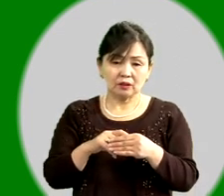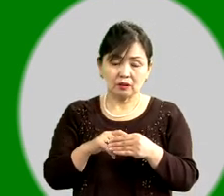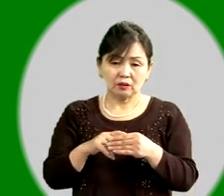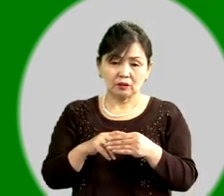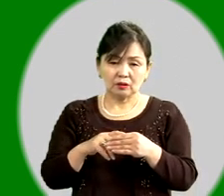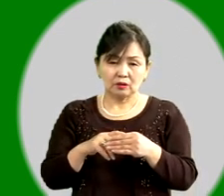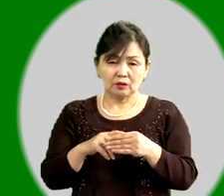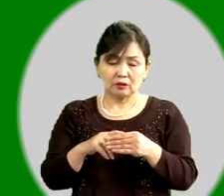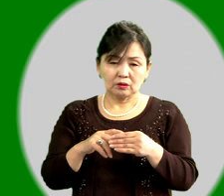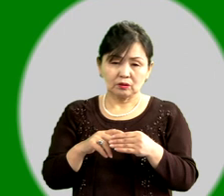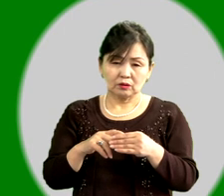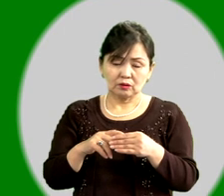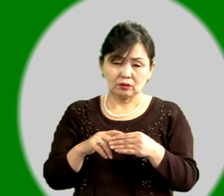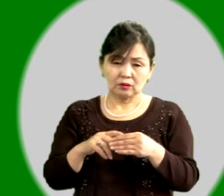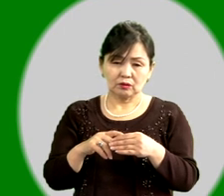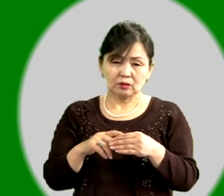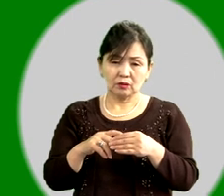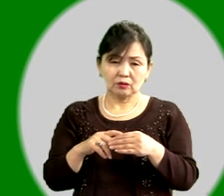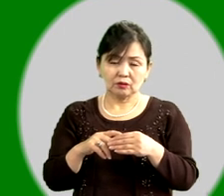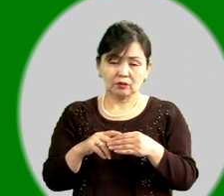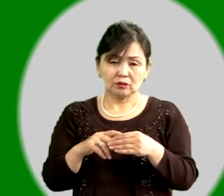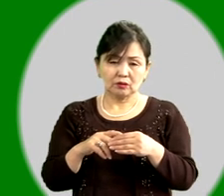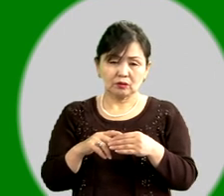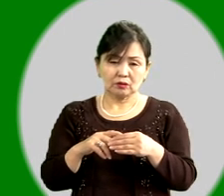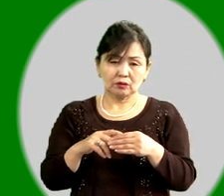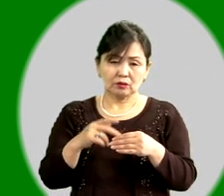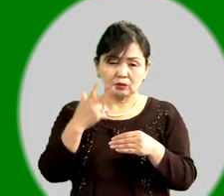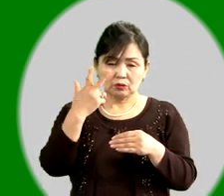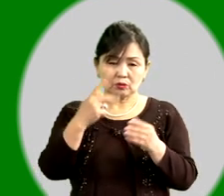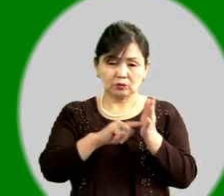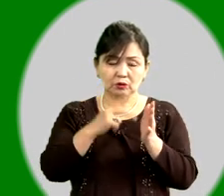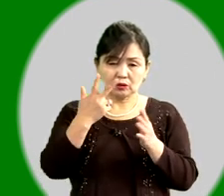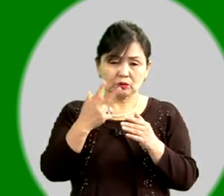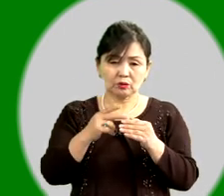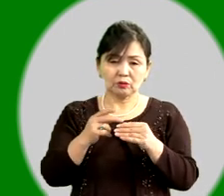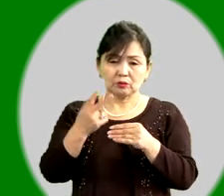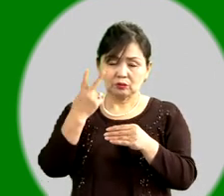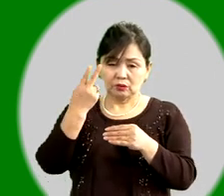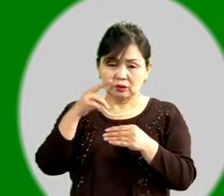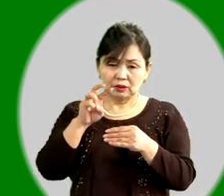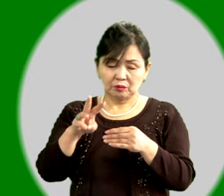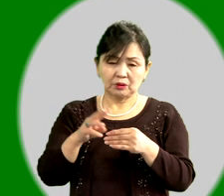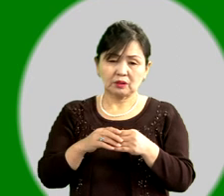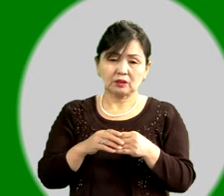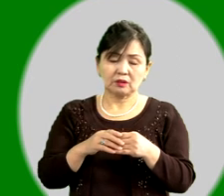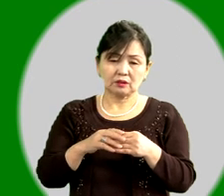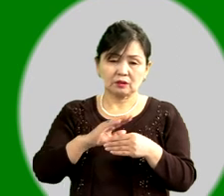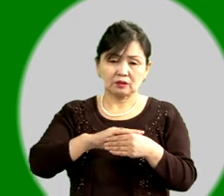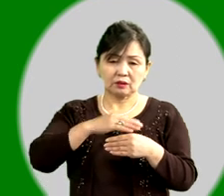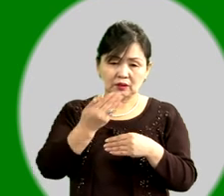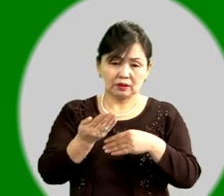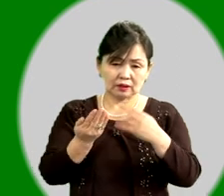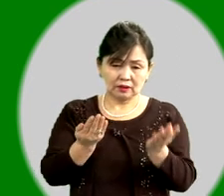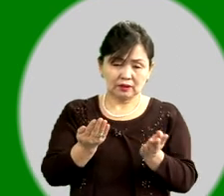гэсэн үг. Ингэхээр 1 квадратын талбай 33-ийн 9 дециметр квадрат. Тэгэхээр дэлгэсийн